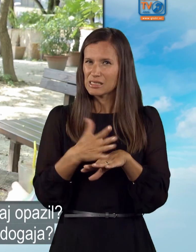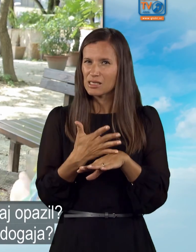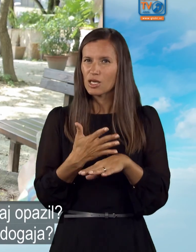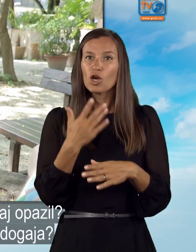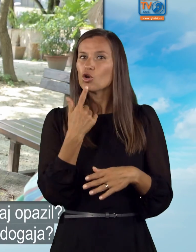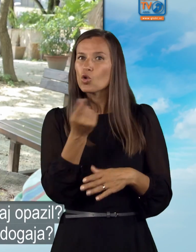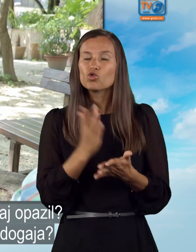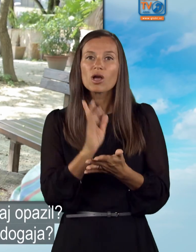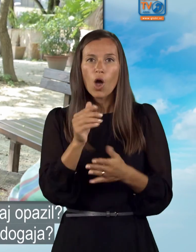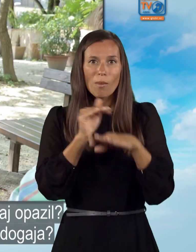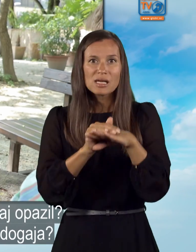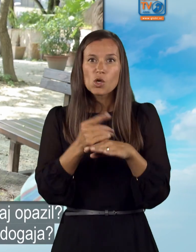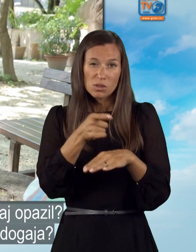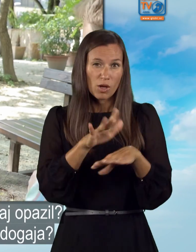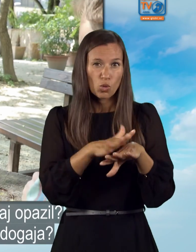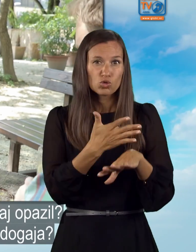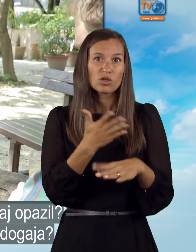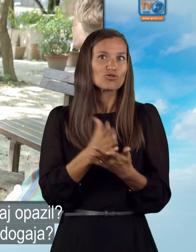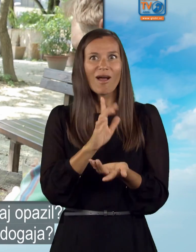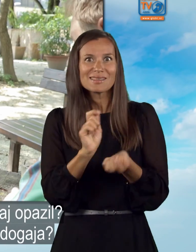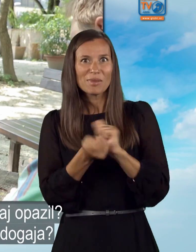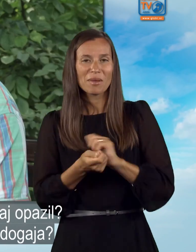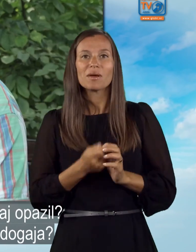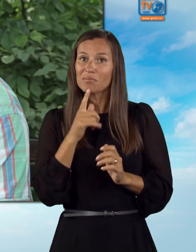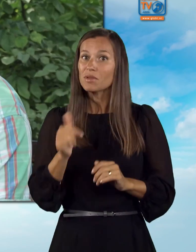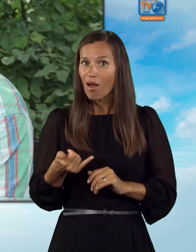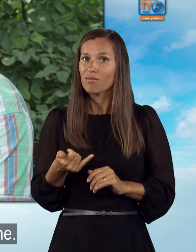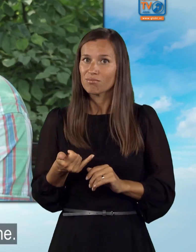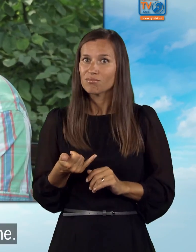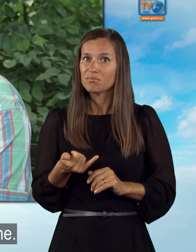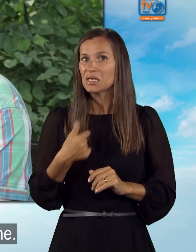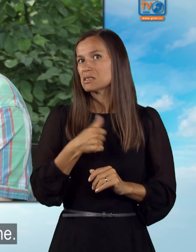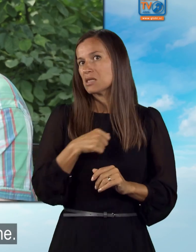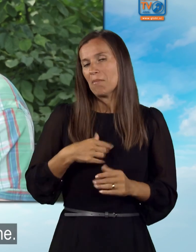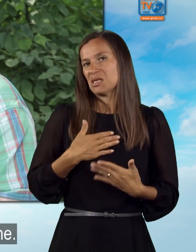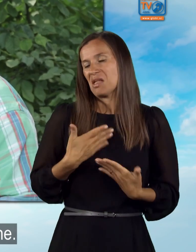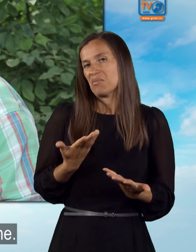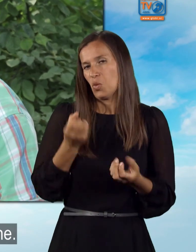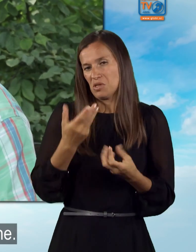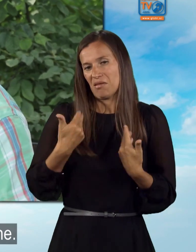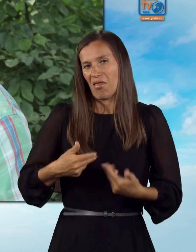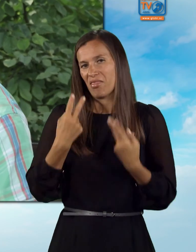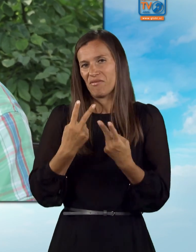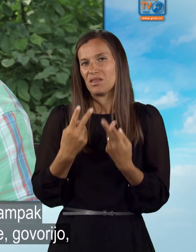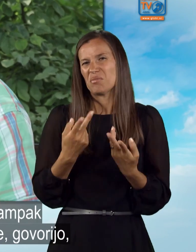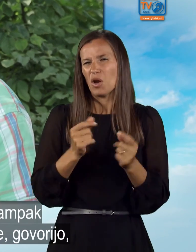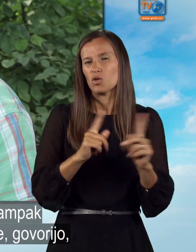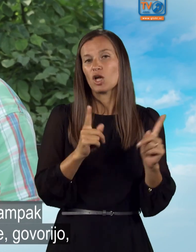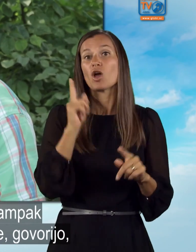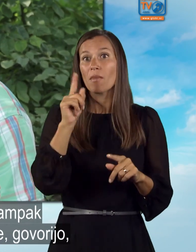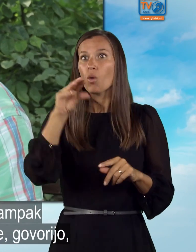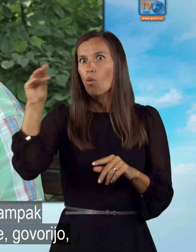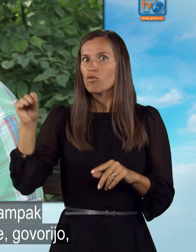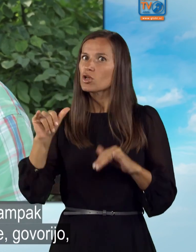A je kdo že kaj opazil? A se ti zdi, da se že kaj dogaja? Ja, jaz sam pri sebi tako se skozi vidim, ne, je malo drugače,